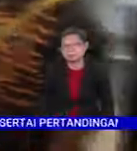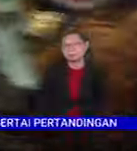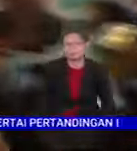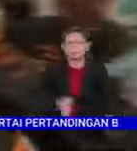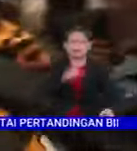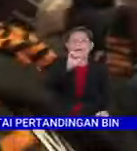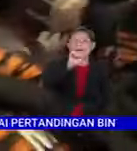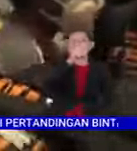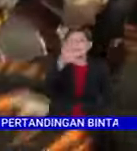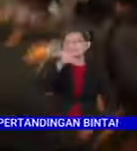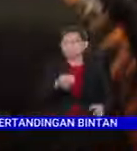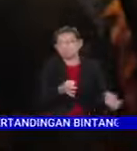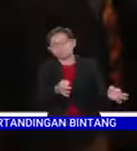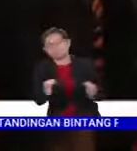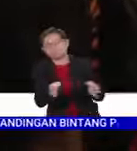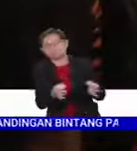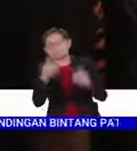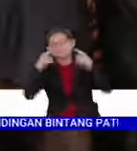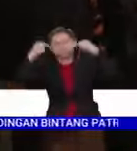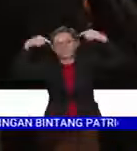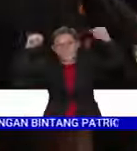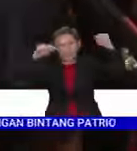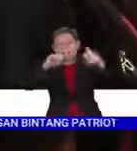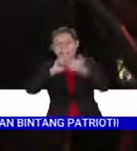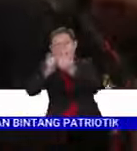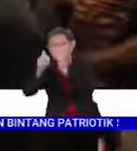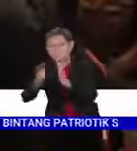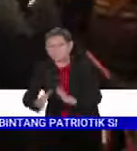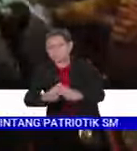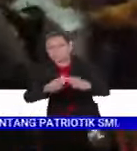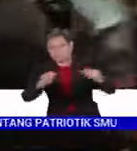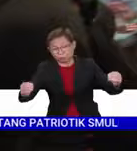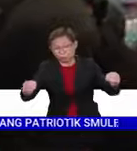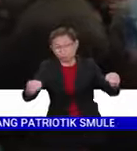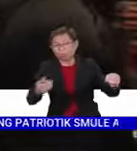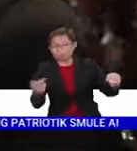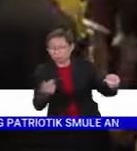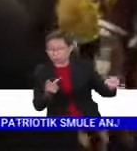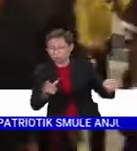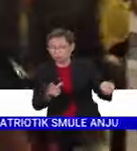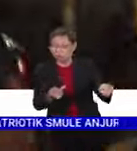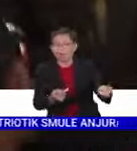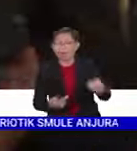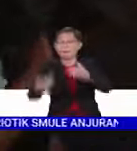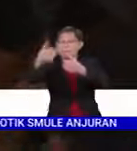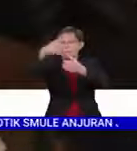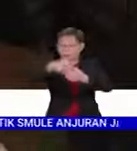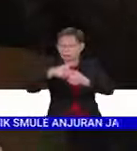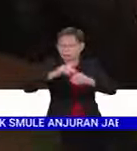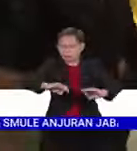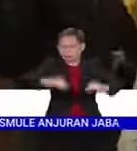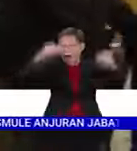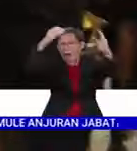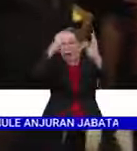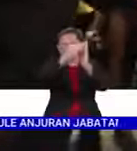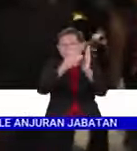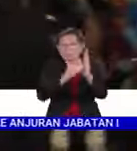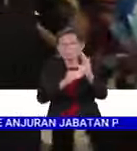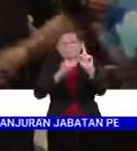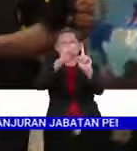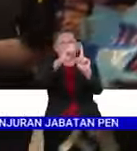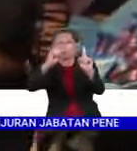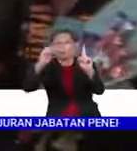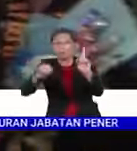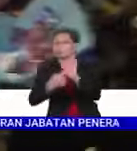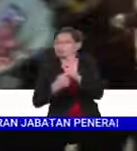Jelas Azim, kejayaan beliau, Bonsun dan atlet Jepun Hiroki Yanagita menempatkan diri di final acara 100 meter